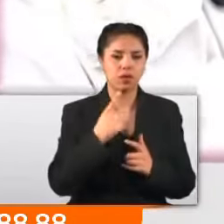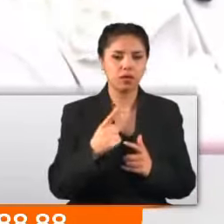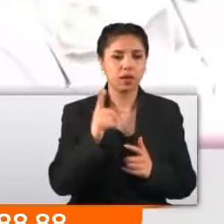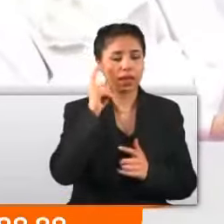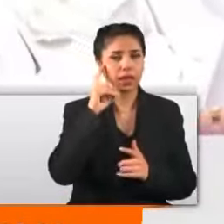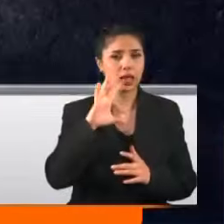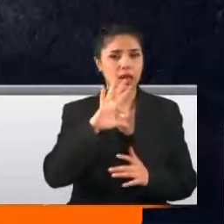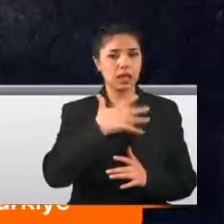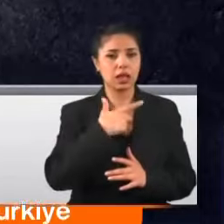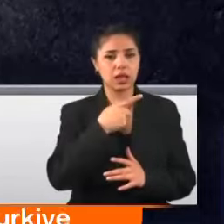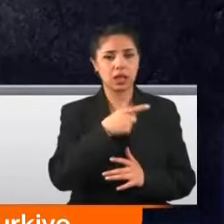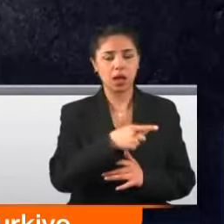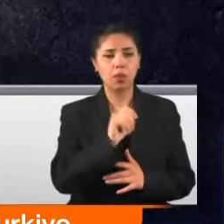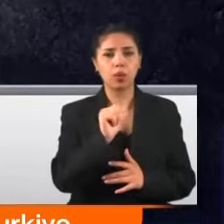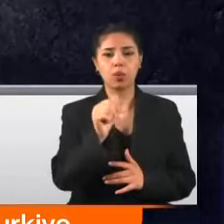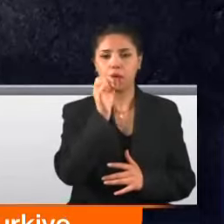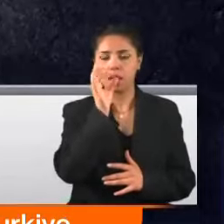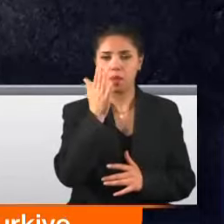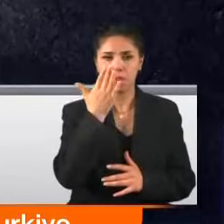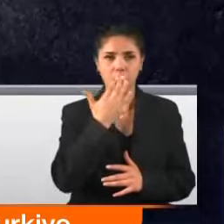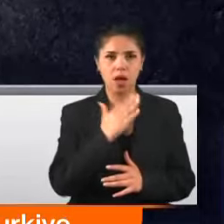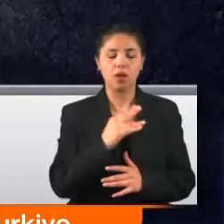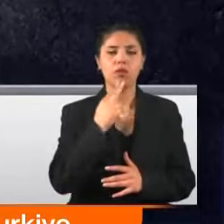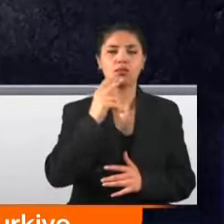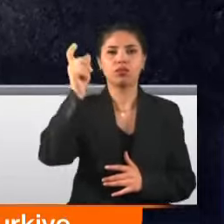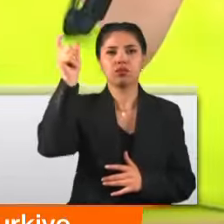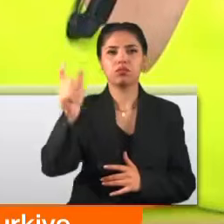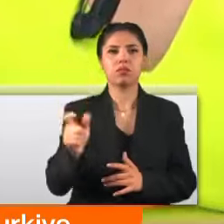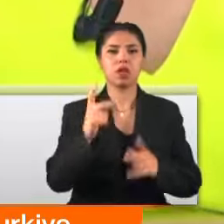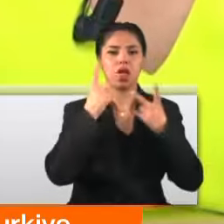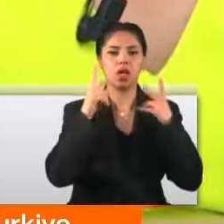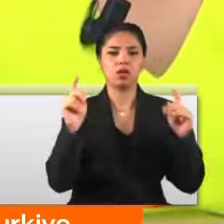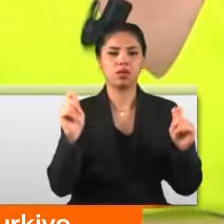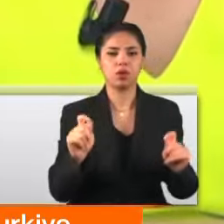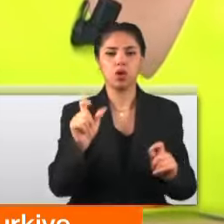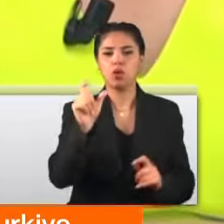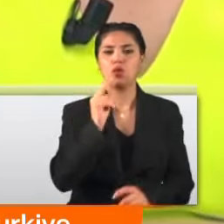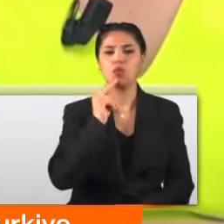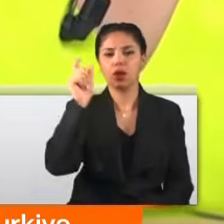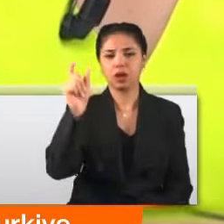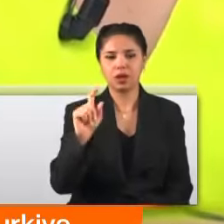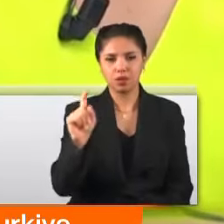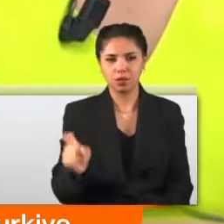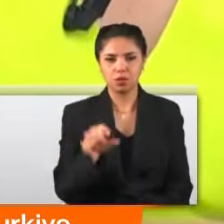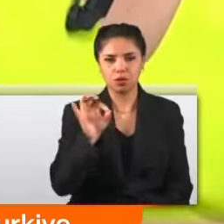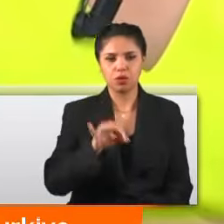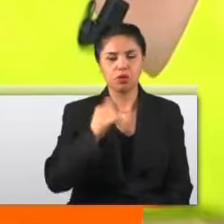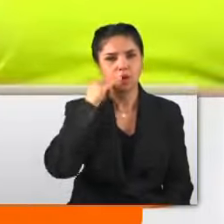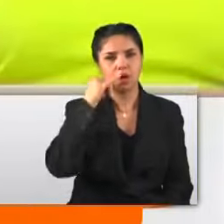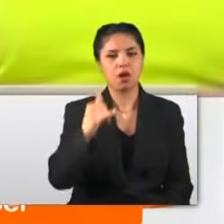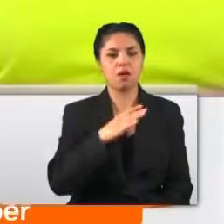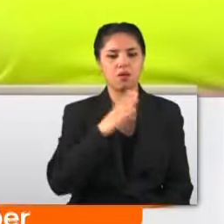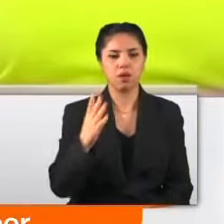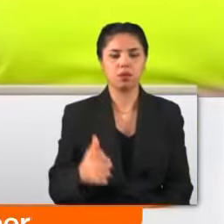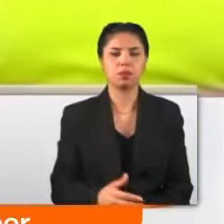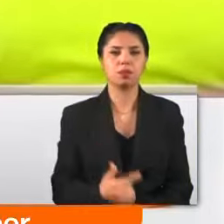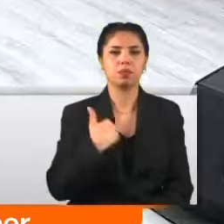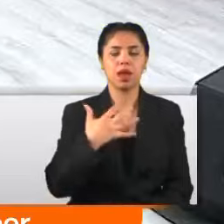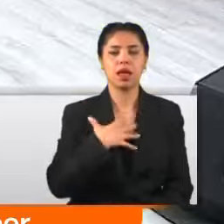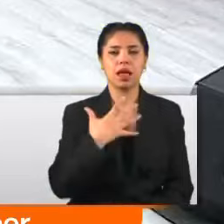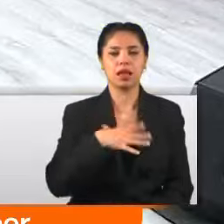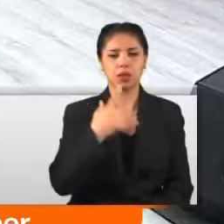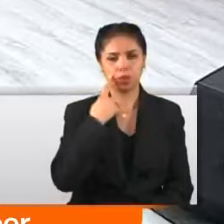iddianın sahibi günlerdir haber alınamayan Ümmü Gülsüm Taşan'dı. Ümmü Gülsüm bulundu ve şu anda da telefon hattında. Kendi isteğimle